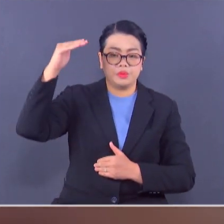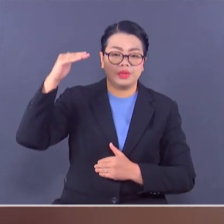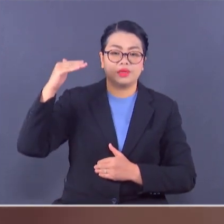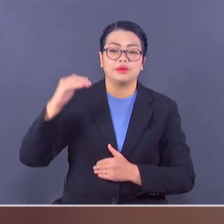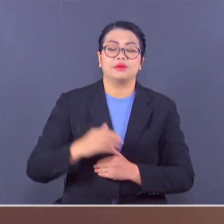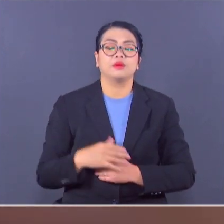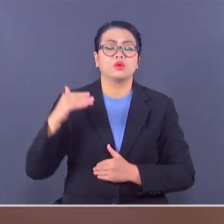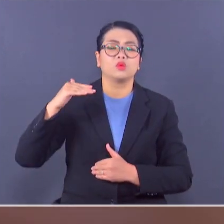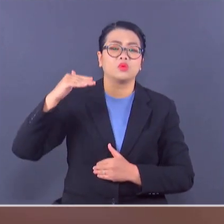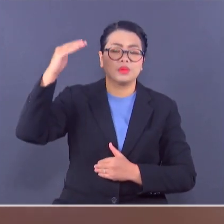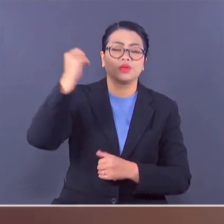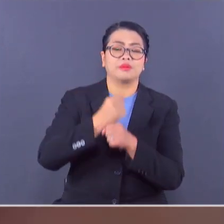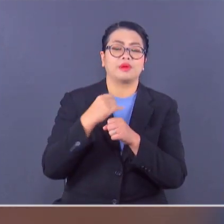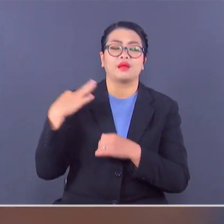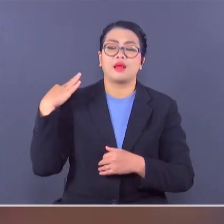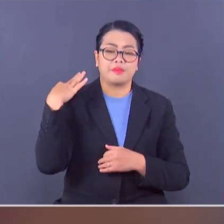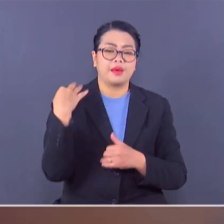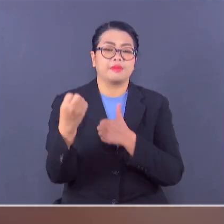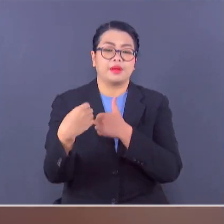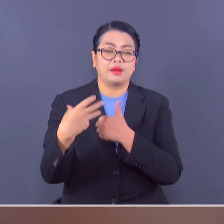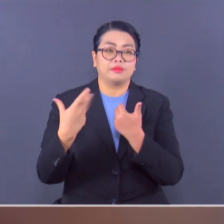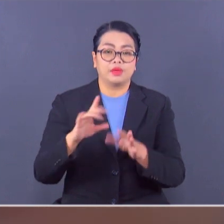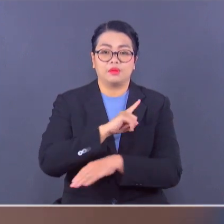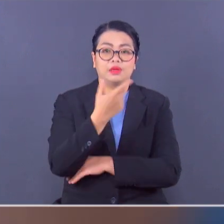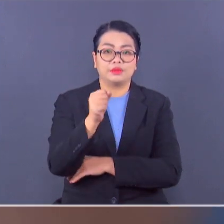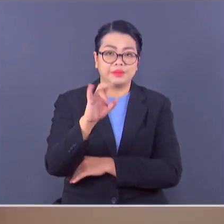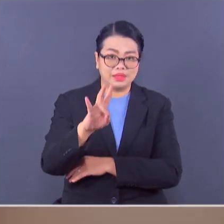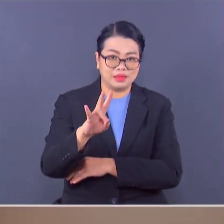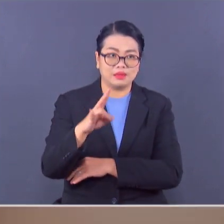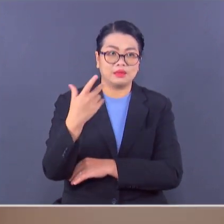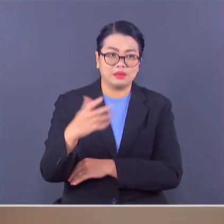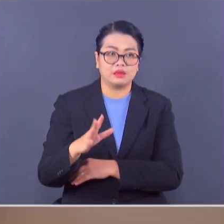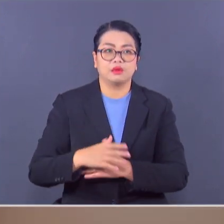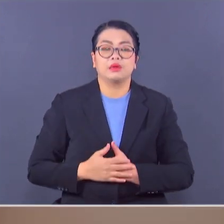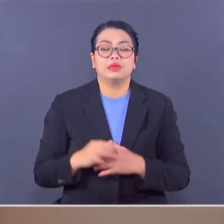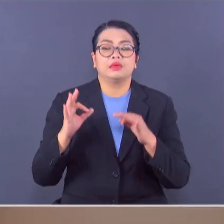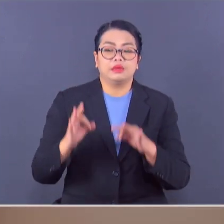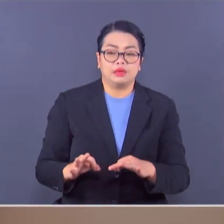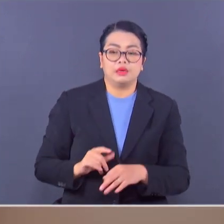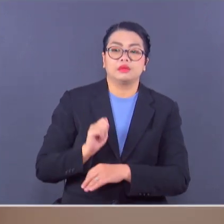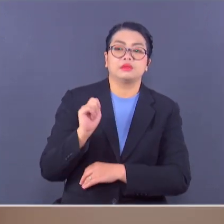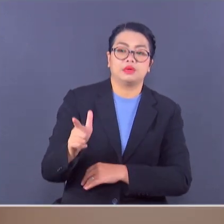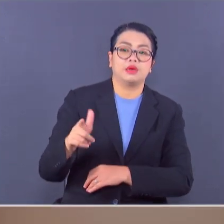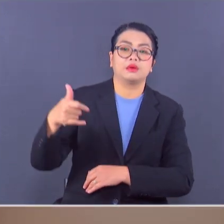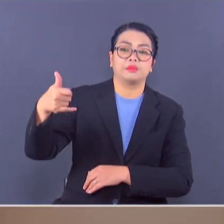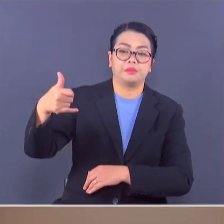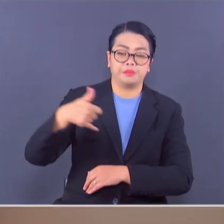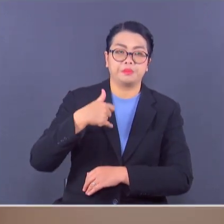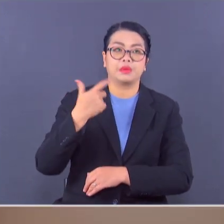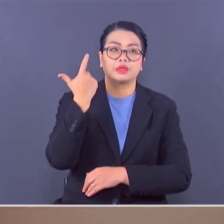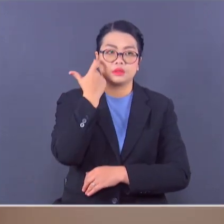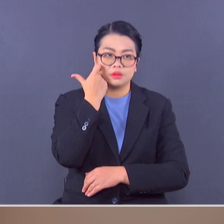แบบหายคนแนะนำครับจนกระทั่งเมอวันที่ 17 มีนาคมทผ่านมาเอาล่ะ ตัสนใจ ใช้บริการ